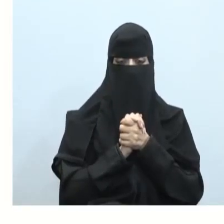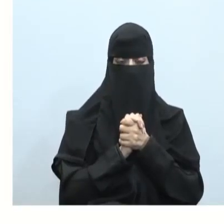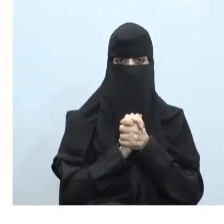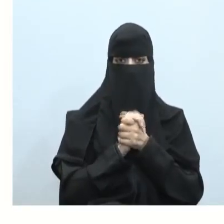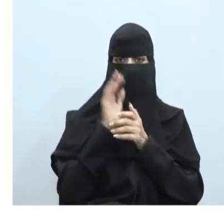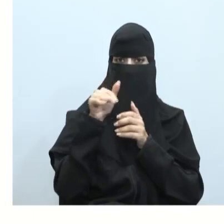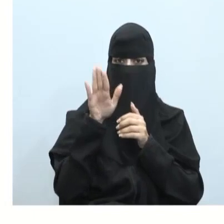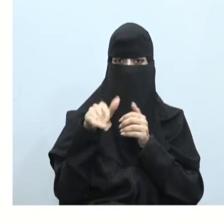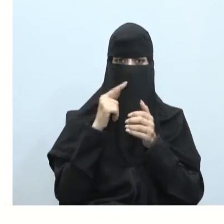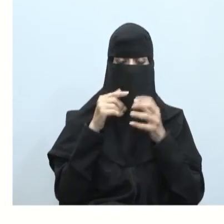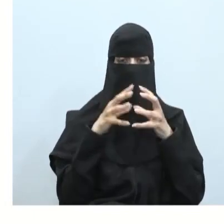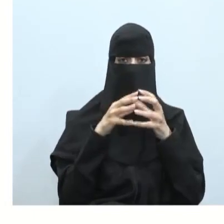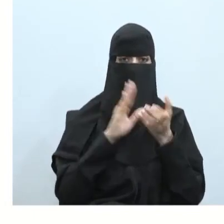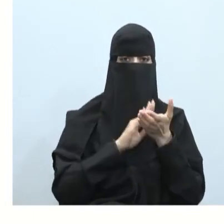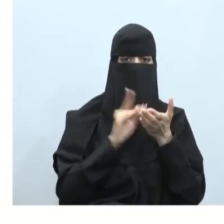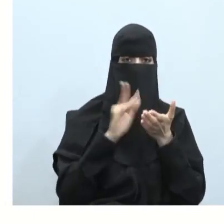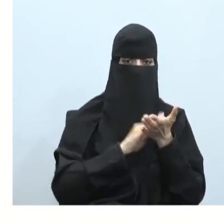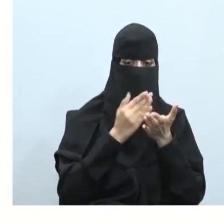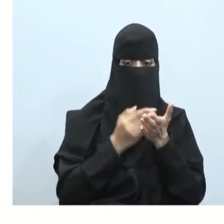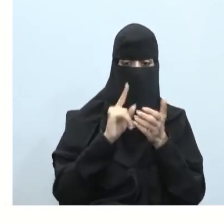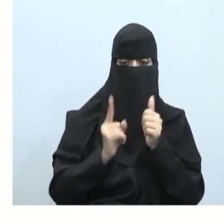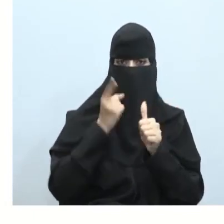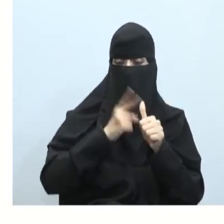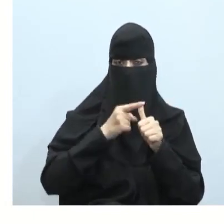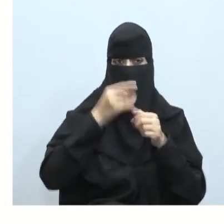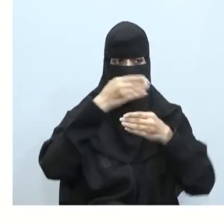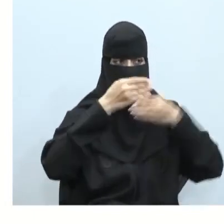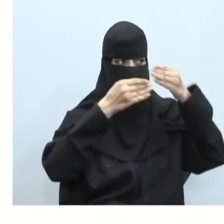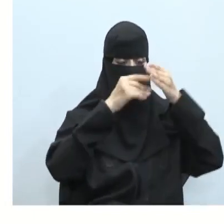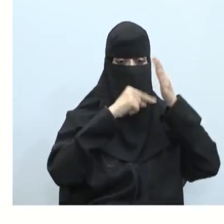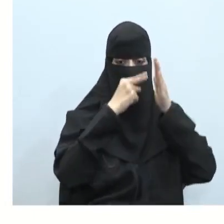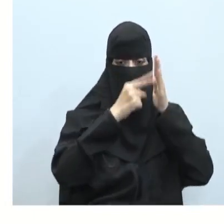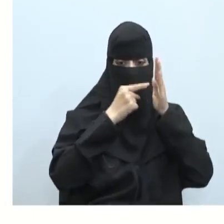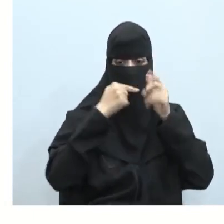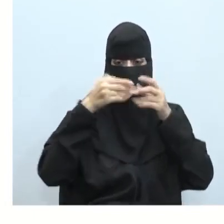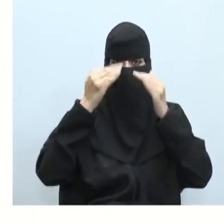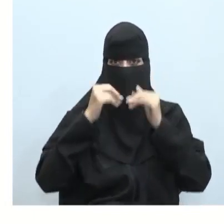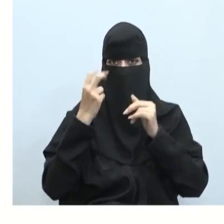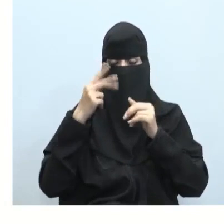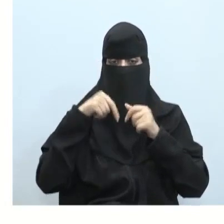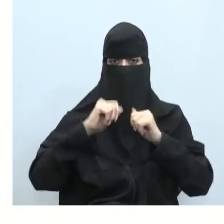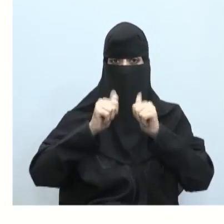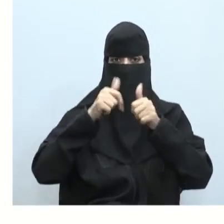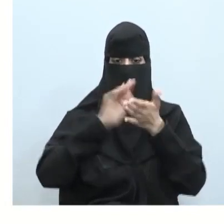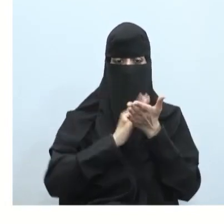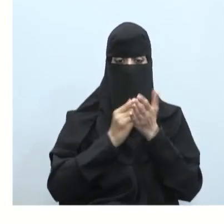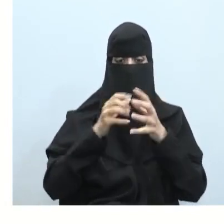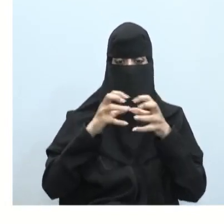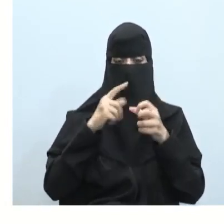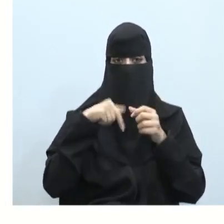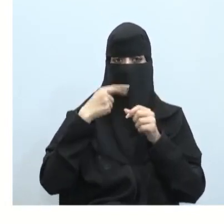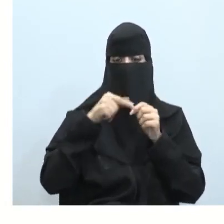في المترجم الخطوه الاولى لدينا انشاء البرنامج الخطوه الثانيه يقوم المترجم بتحليل